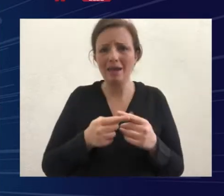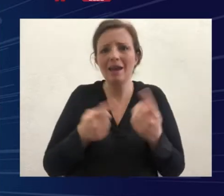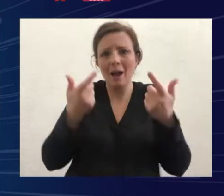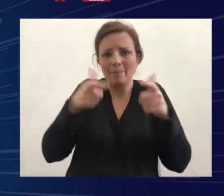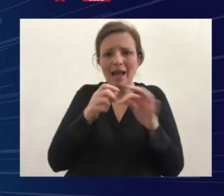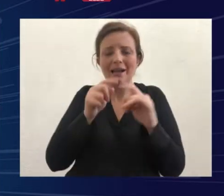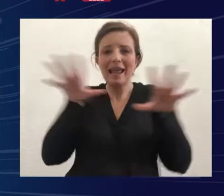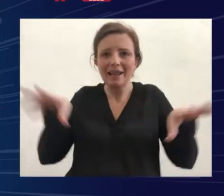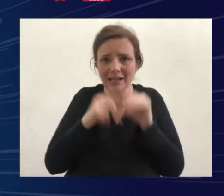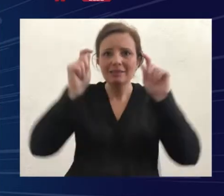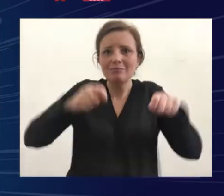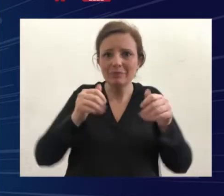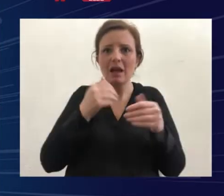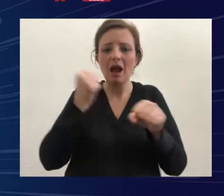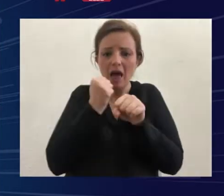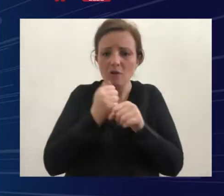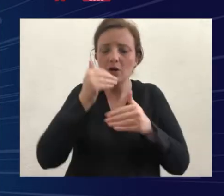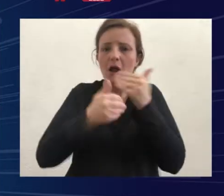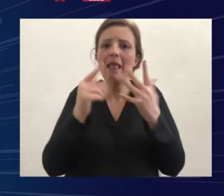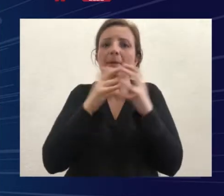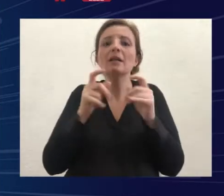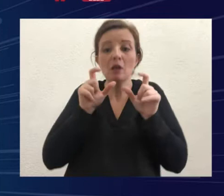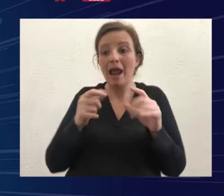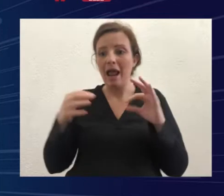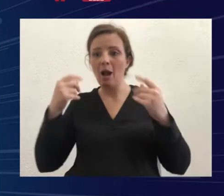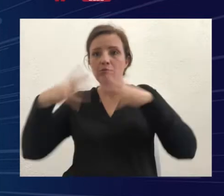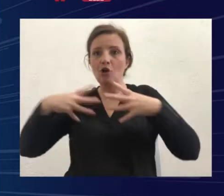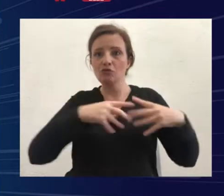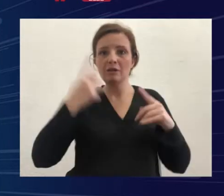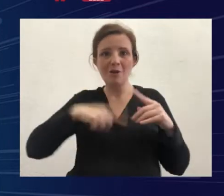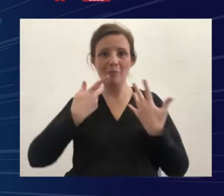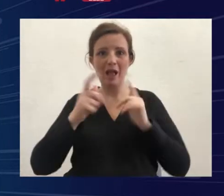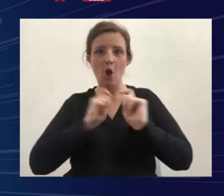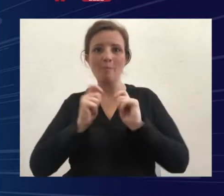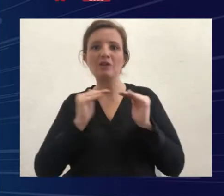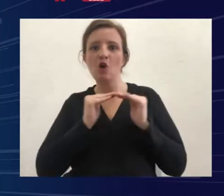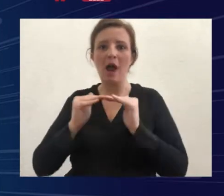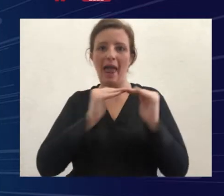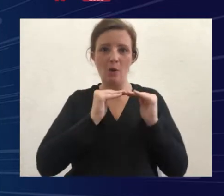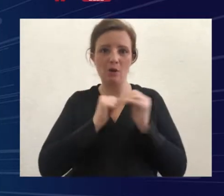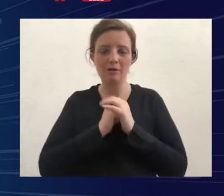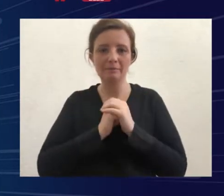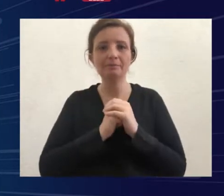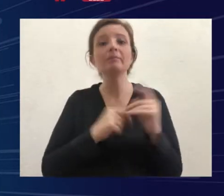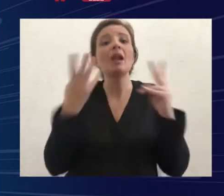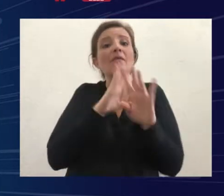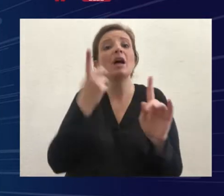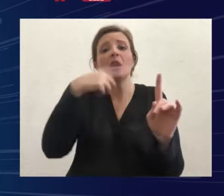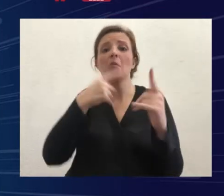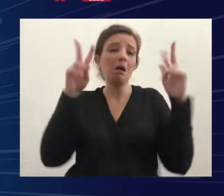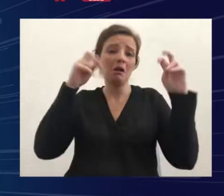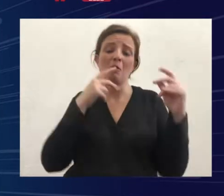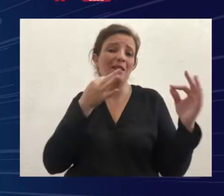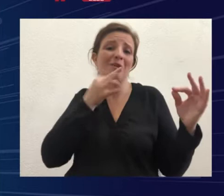per intraprendere un'iniziativa imprenditoriale nella filiera del commercio equo. E si tratta di